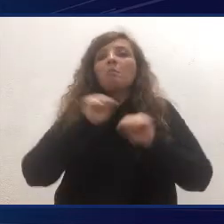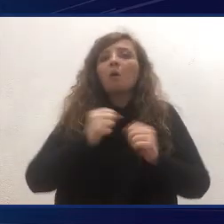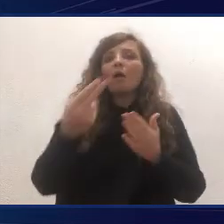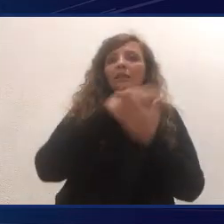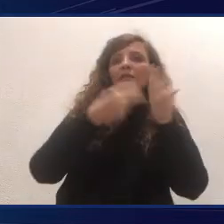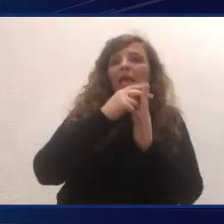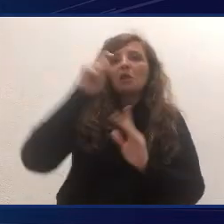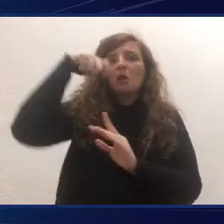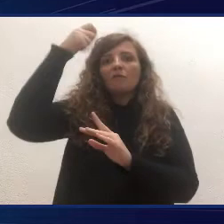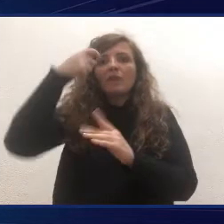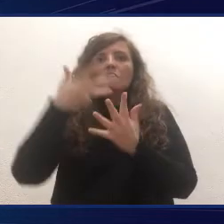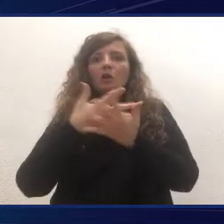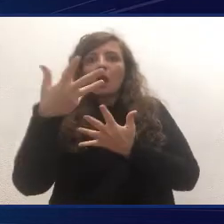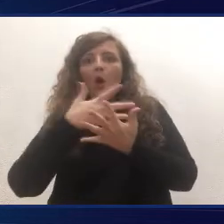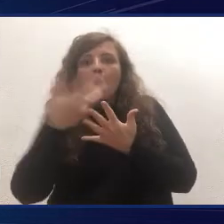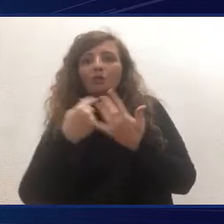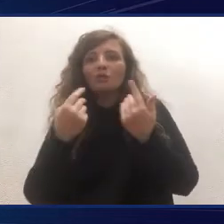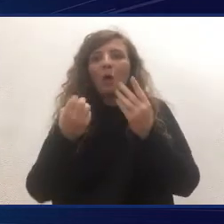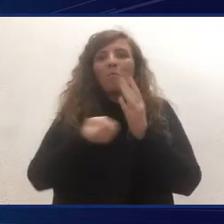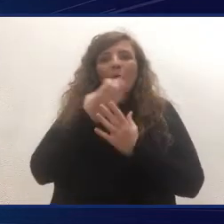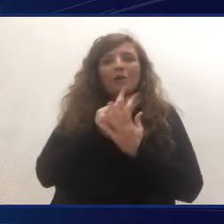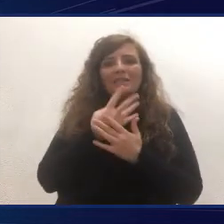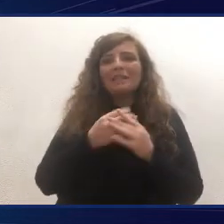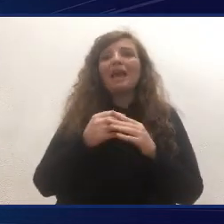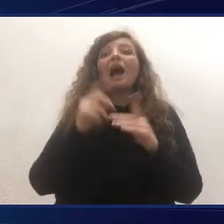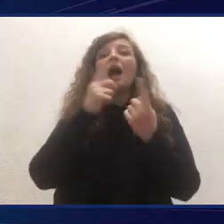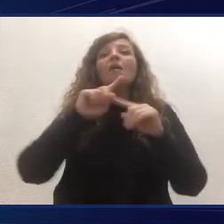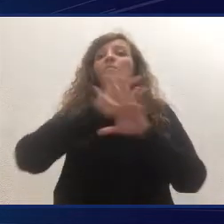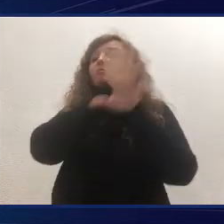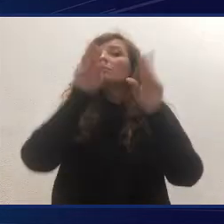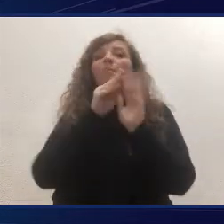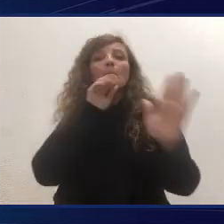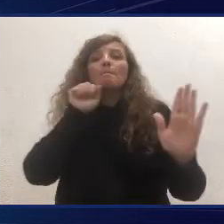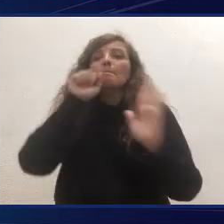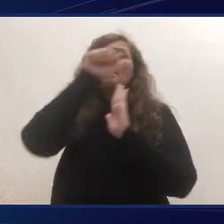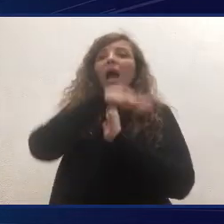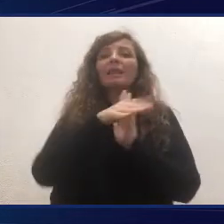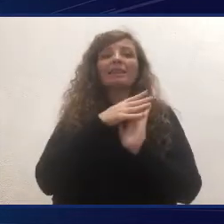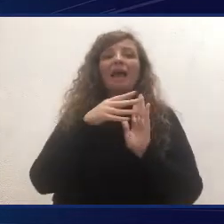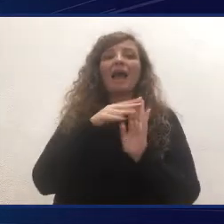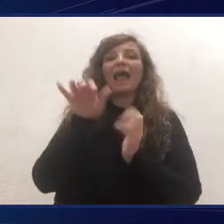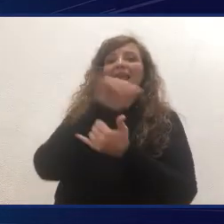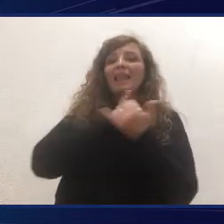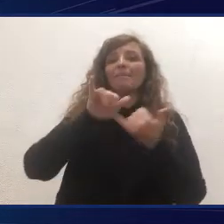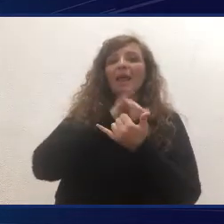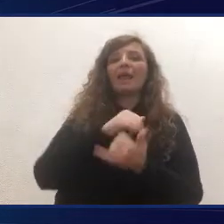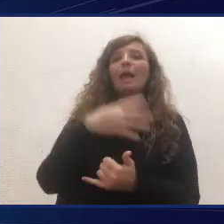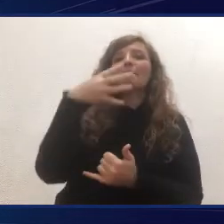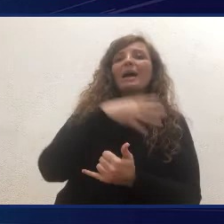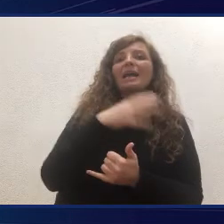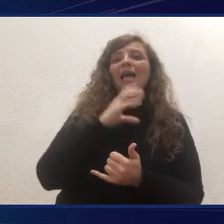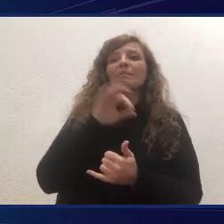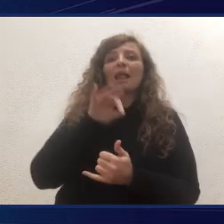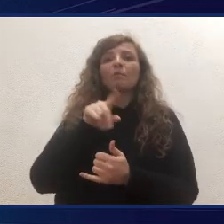un disegno, con un racconto, una filastrocca, una poesia e inviare il vostro lavoro a questa